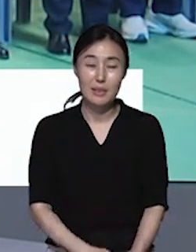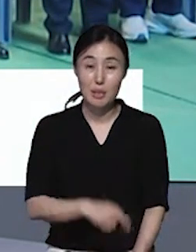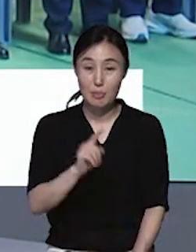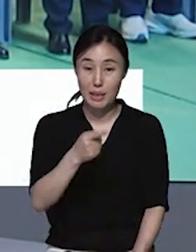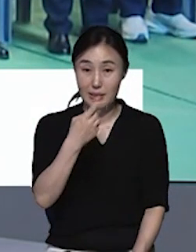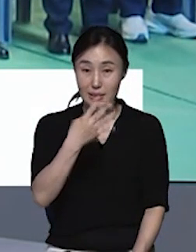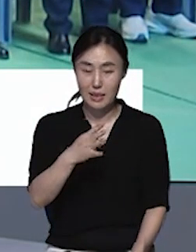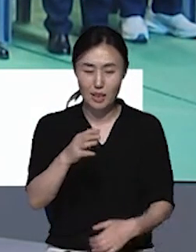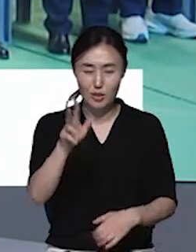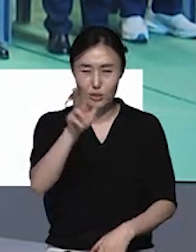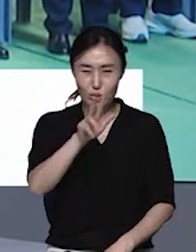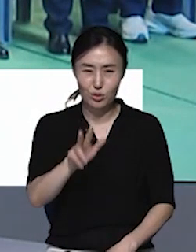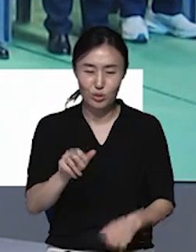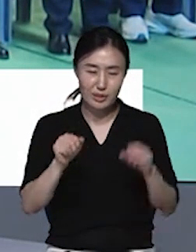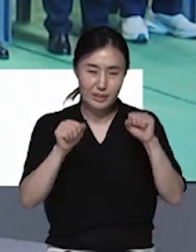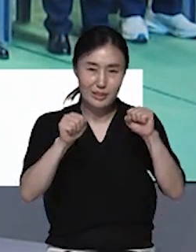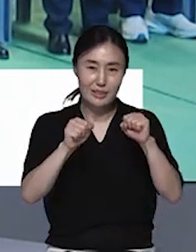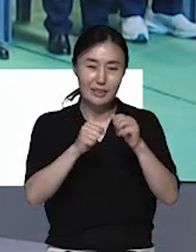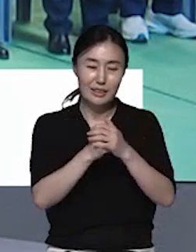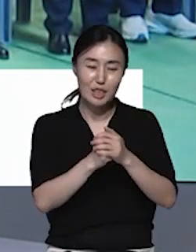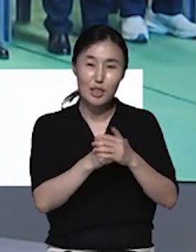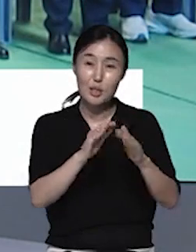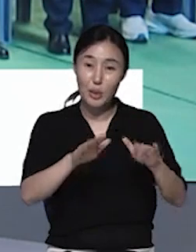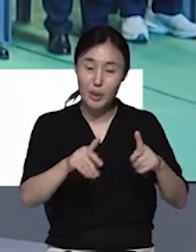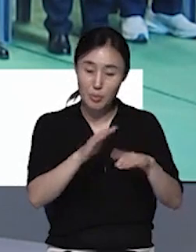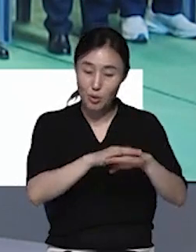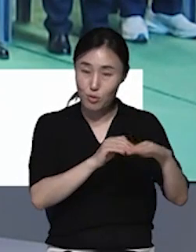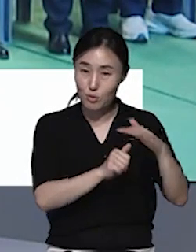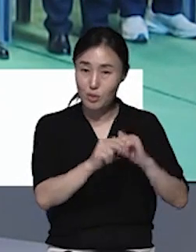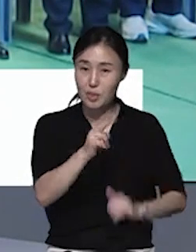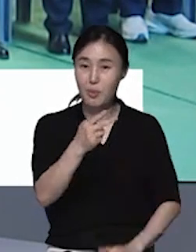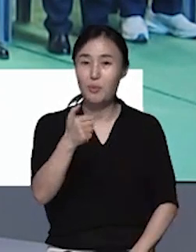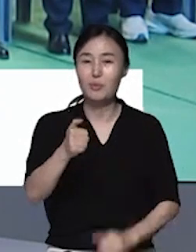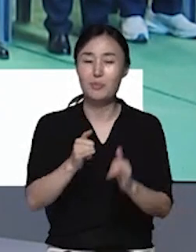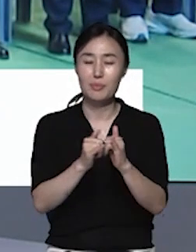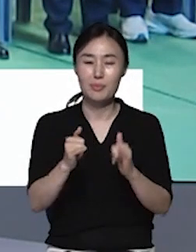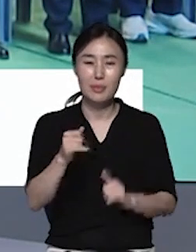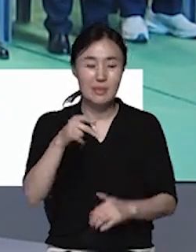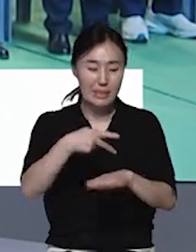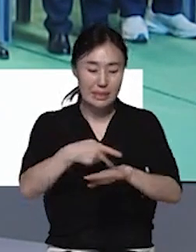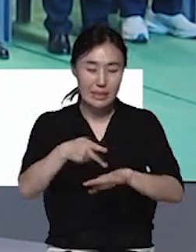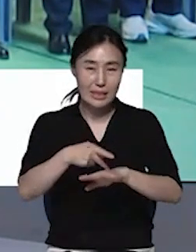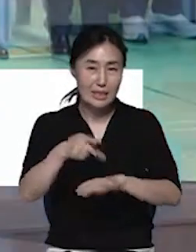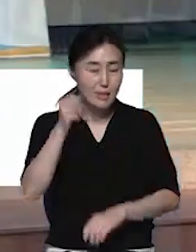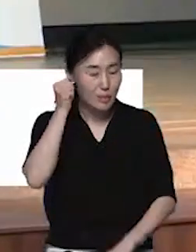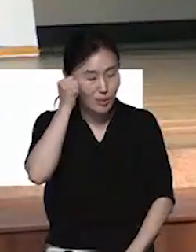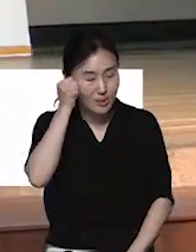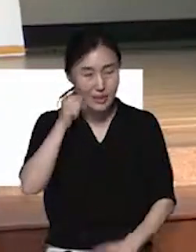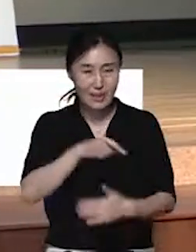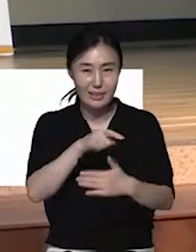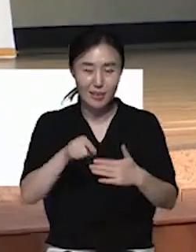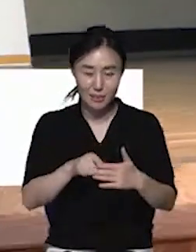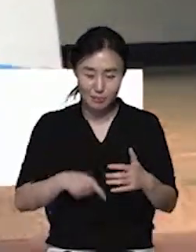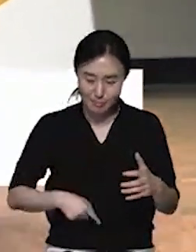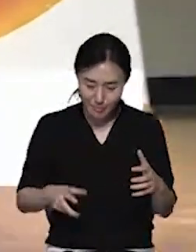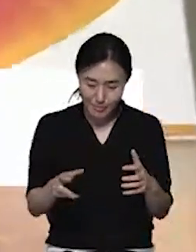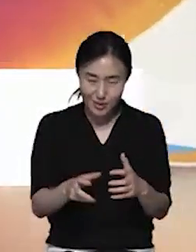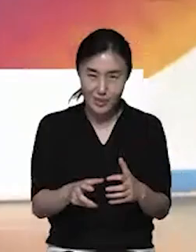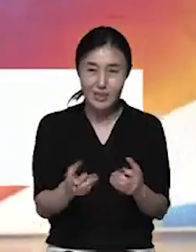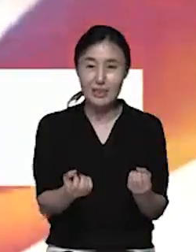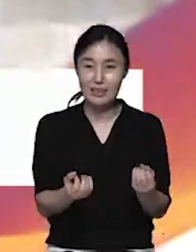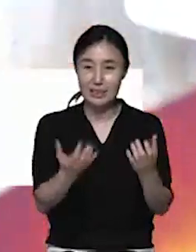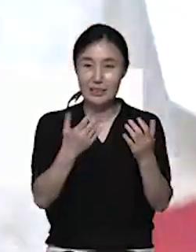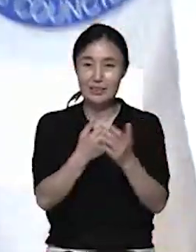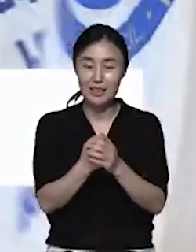제104회 전국체전 참가 전남선수단 250여 명이 목포 신안비치호텔에서 결단식을 갖고 전국체전의